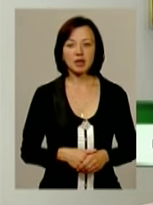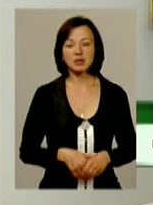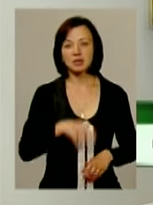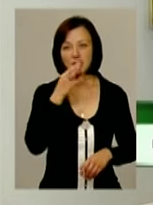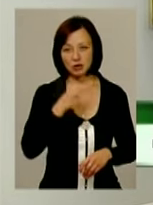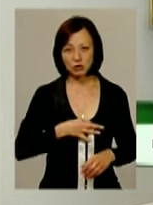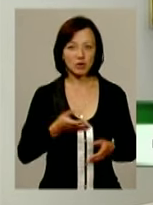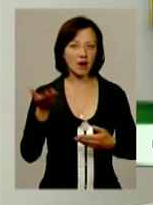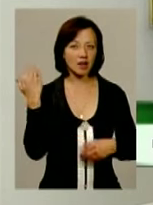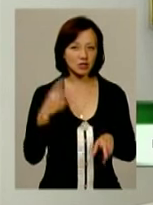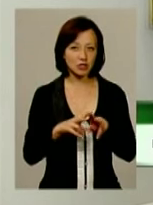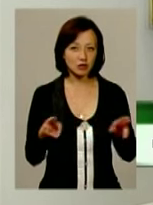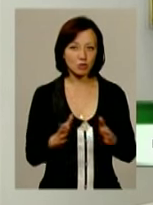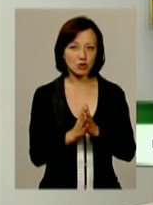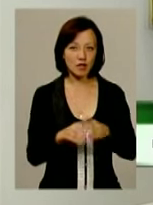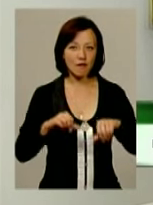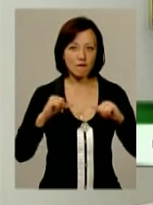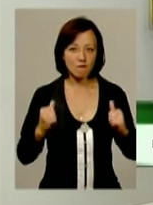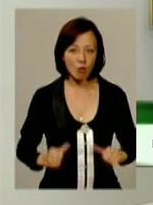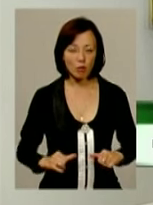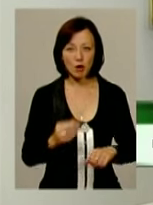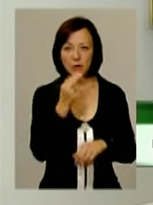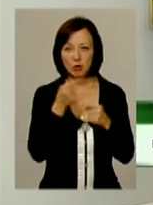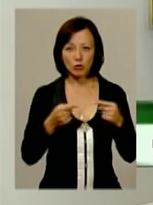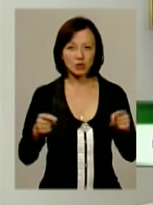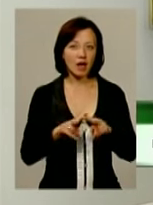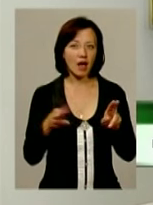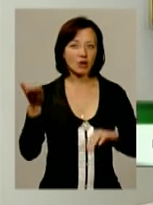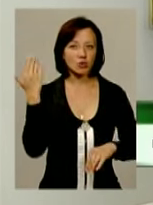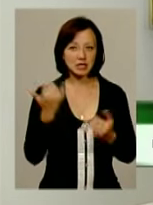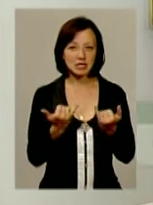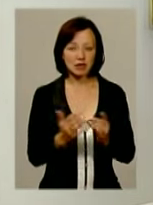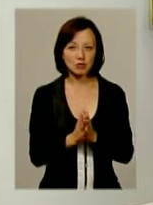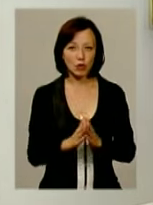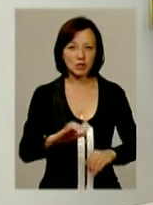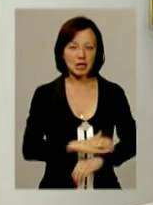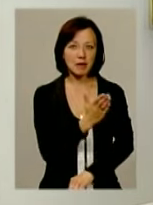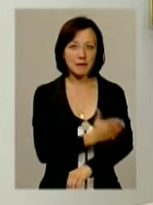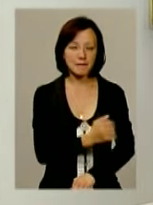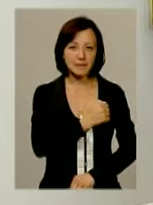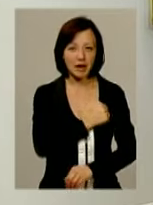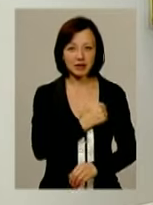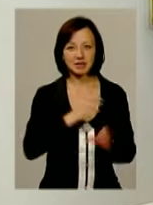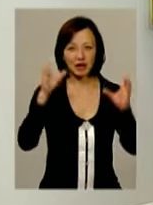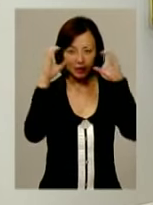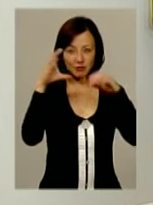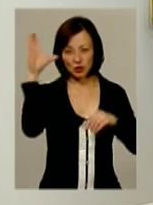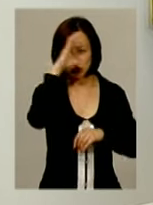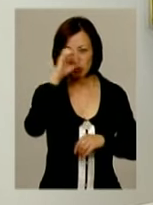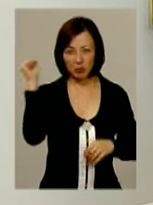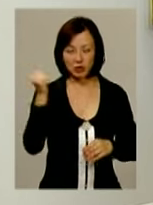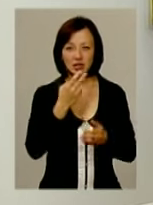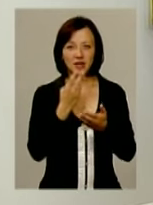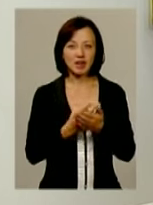і продукти, як і тоді зараз просять берці, як і тоді просять і тепловізори, і прилади нічного бачення,